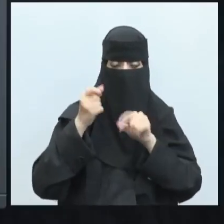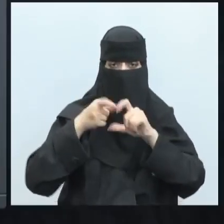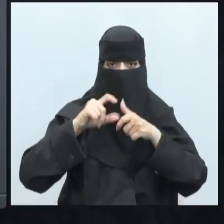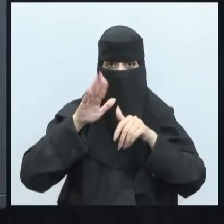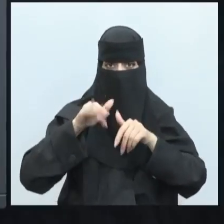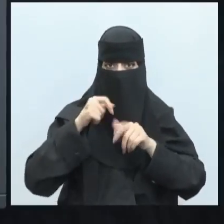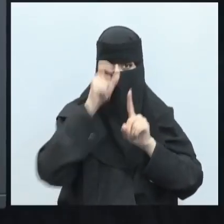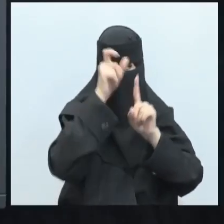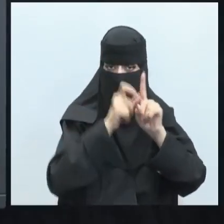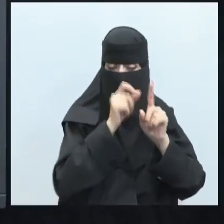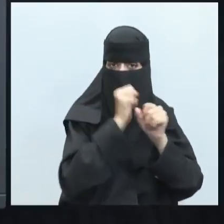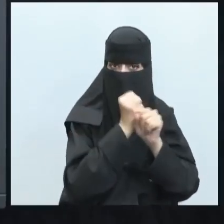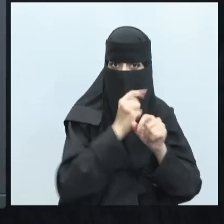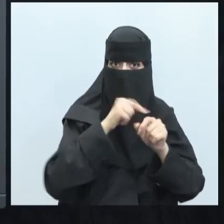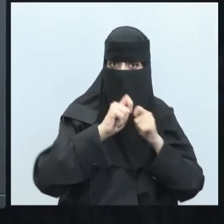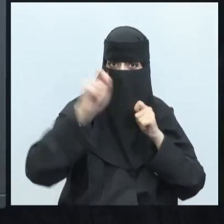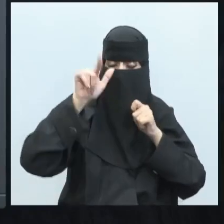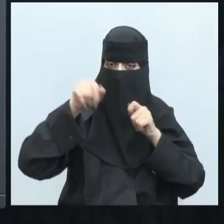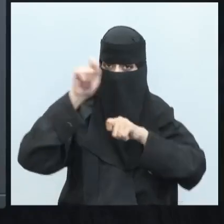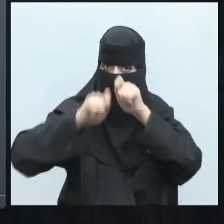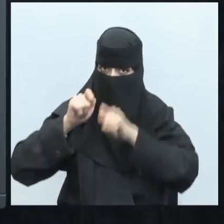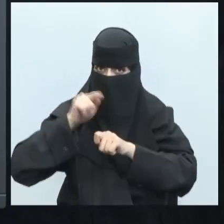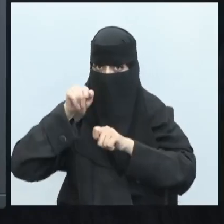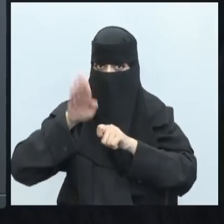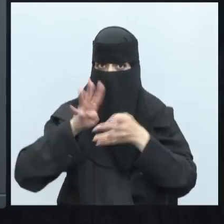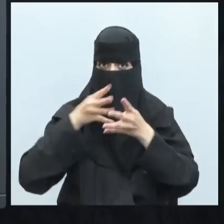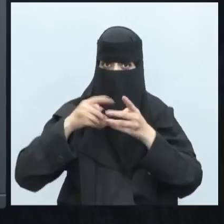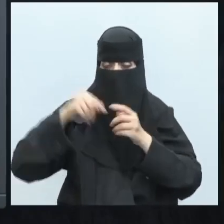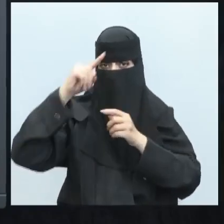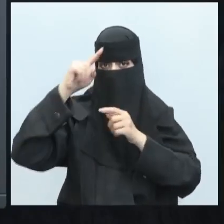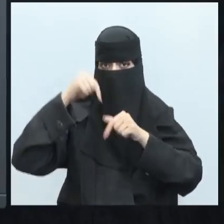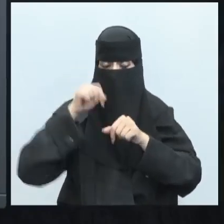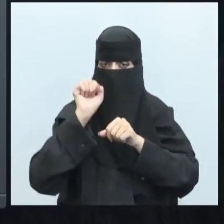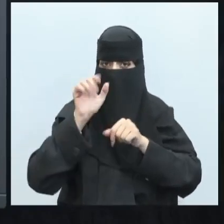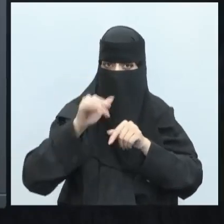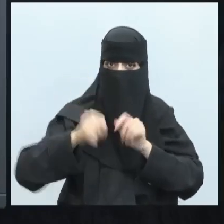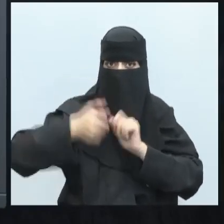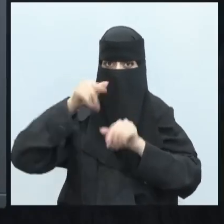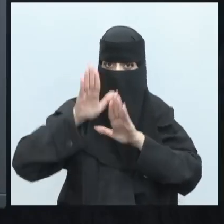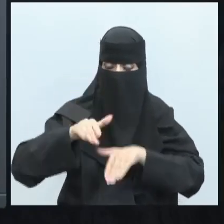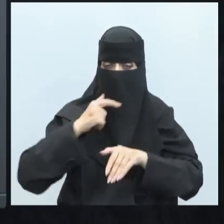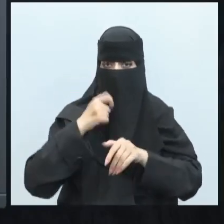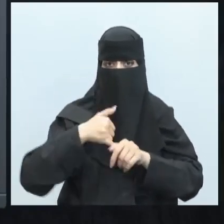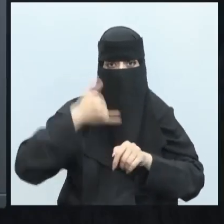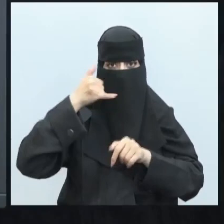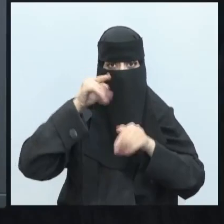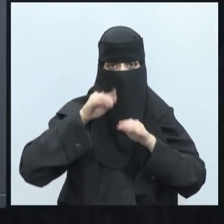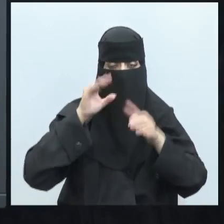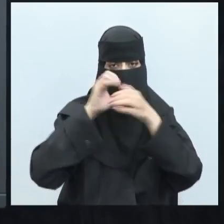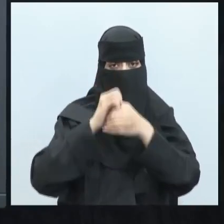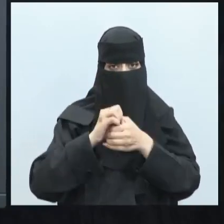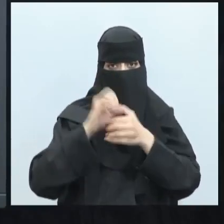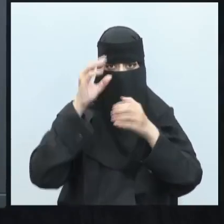اذا كان الموظف سيعمل عن بعد فان استخدامه لشبكه الافتراضيه الخاصه توفر له اتصال